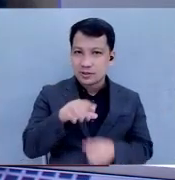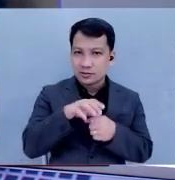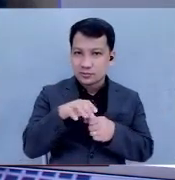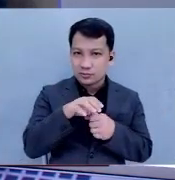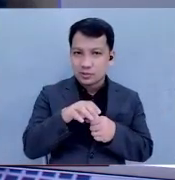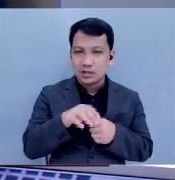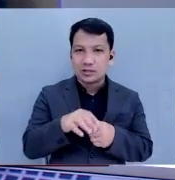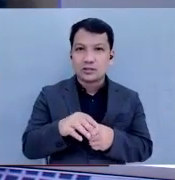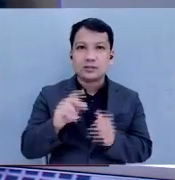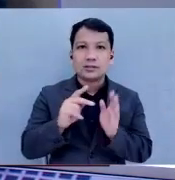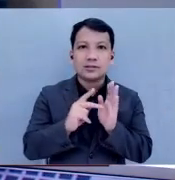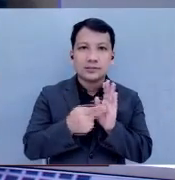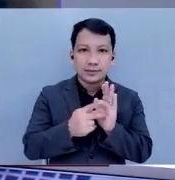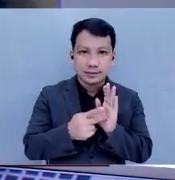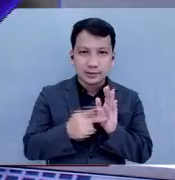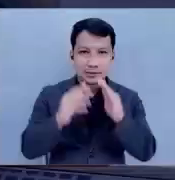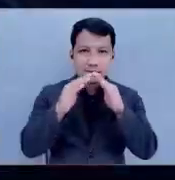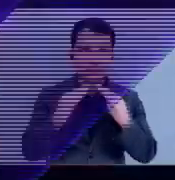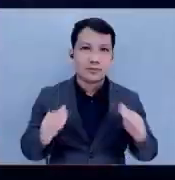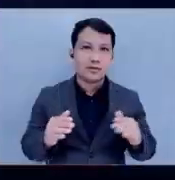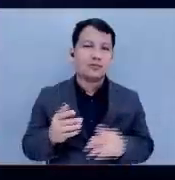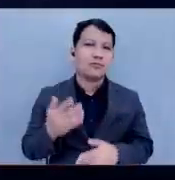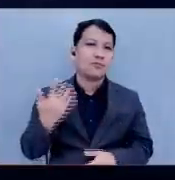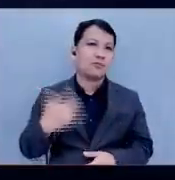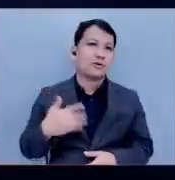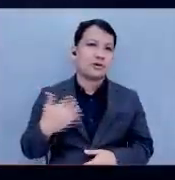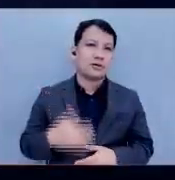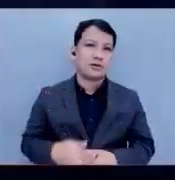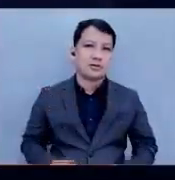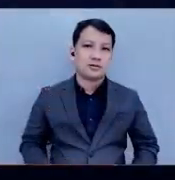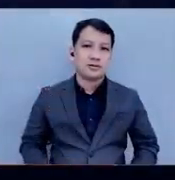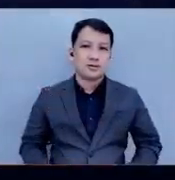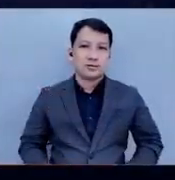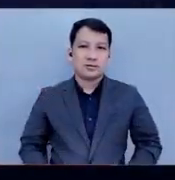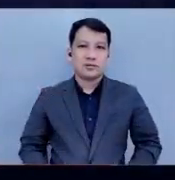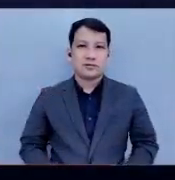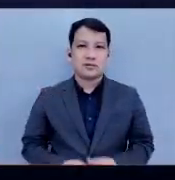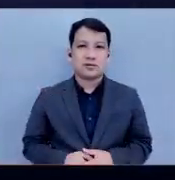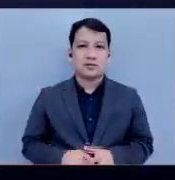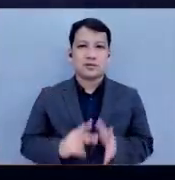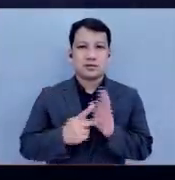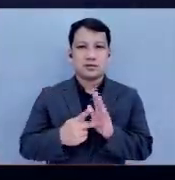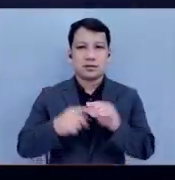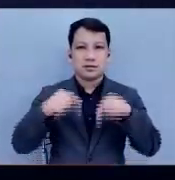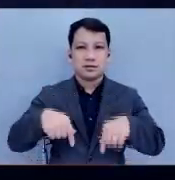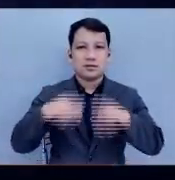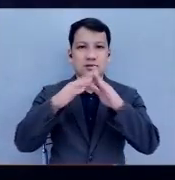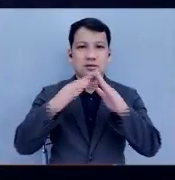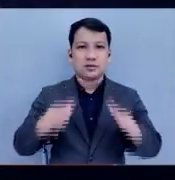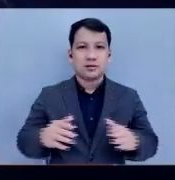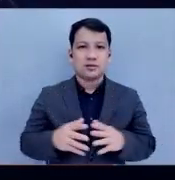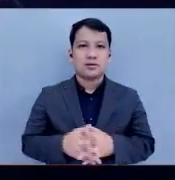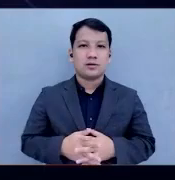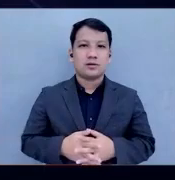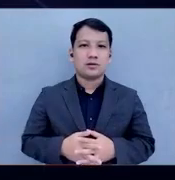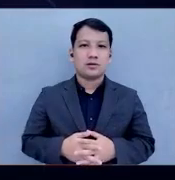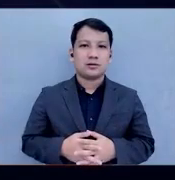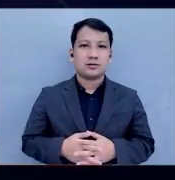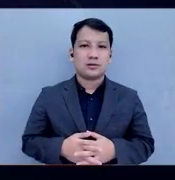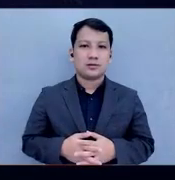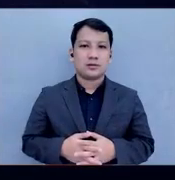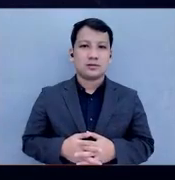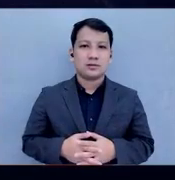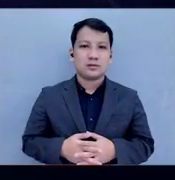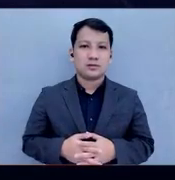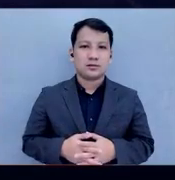ng bahay ang nakuha niya Wow sana I'm going get the next Trick or treater the keys to this house Hey I like your